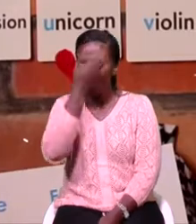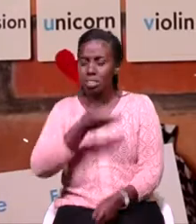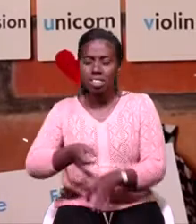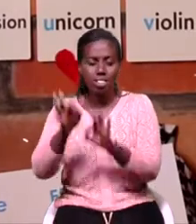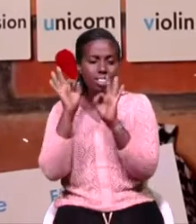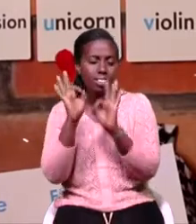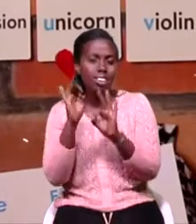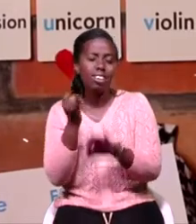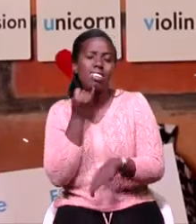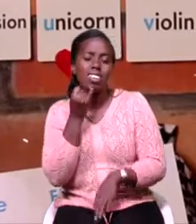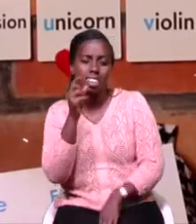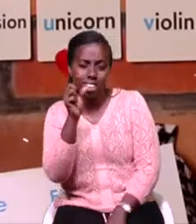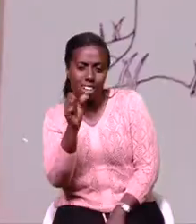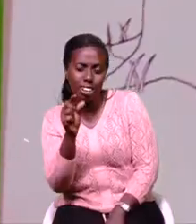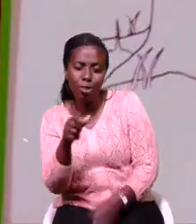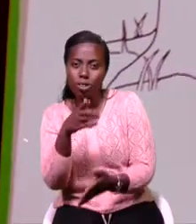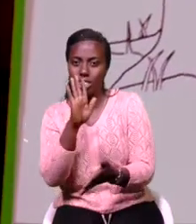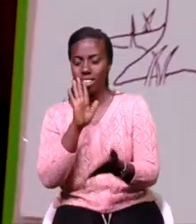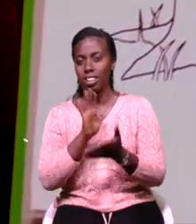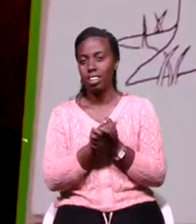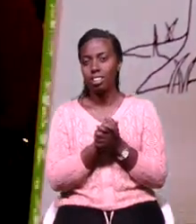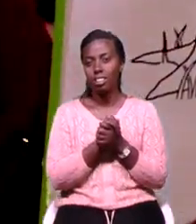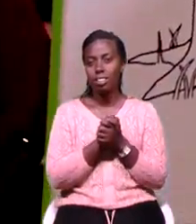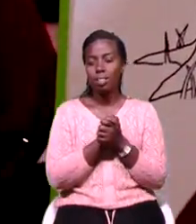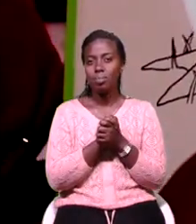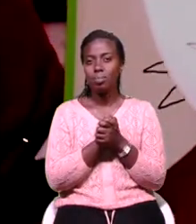akana gato cyane.